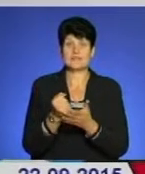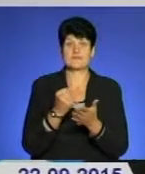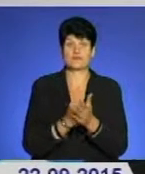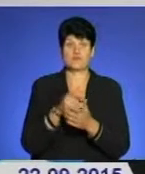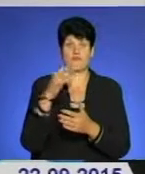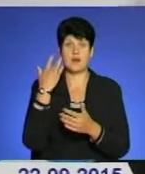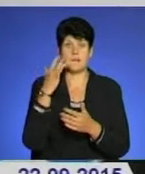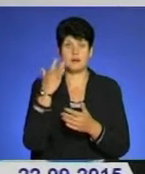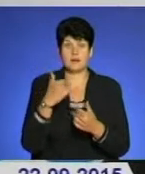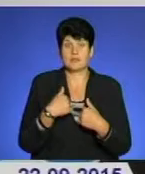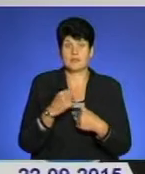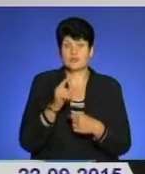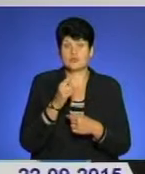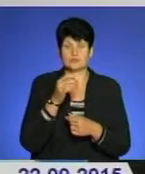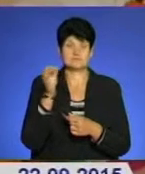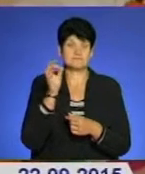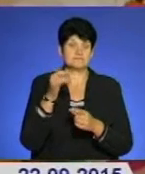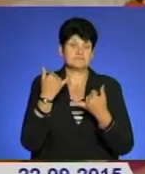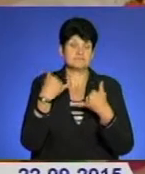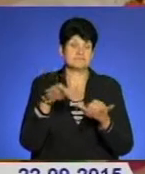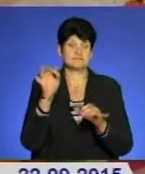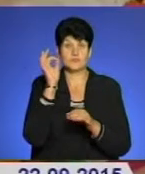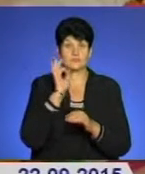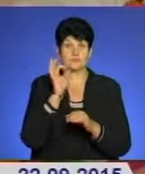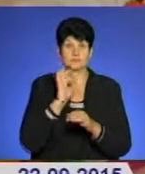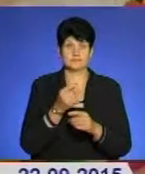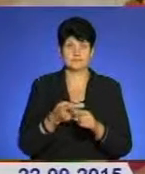отримали візу до Америки. А нам чомусь надто солодкою видається така статистика.